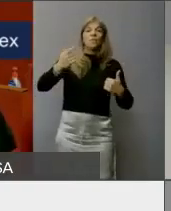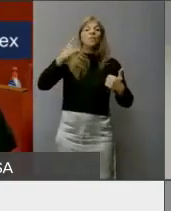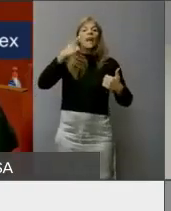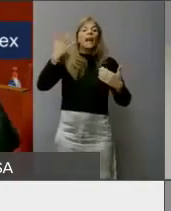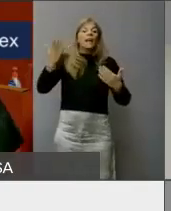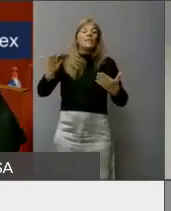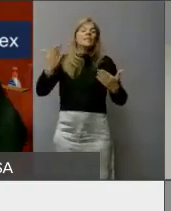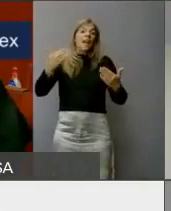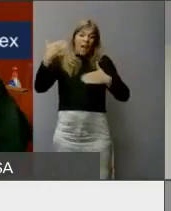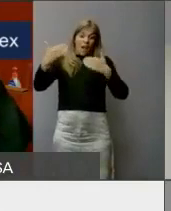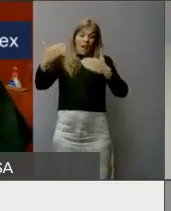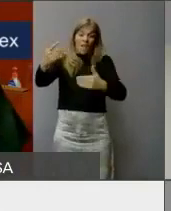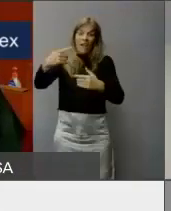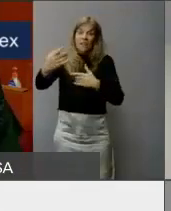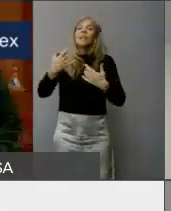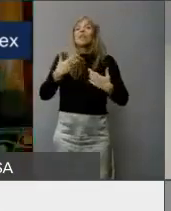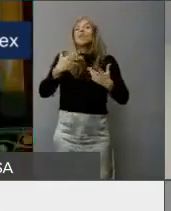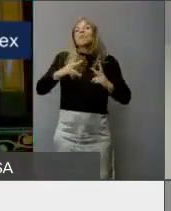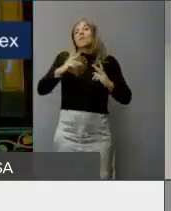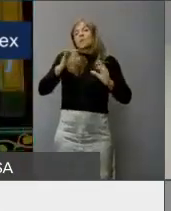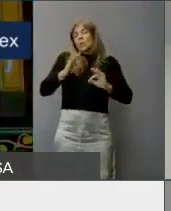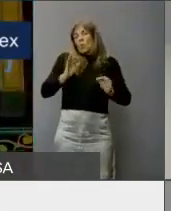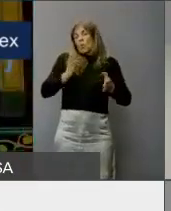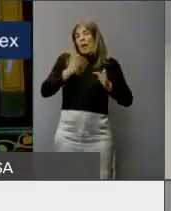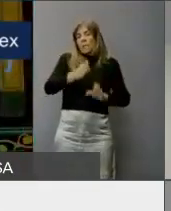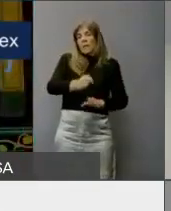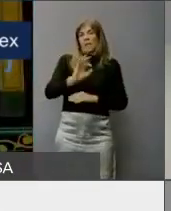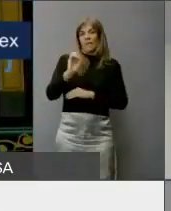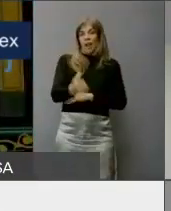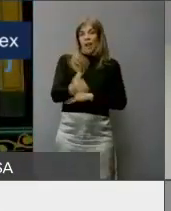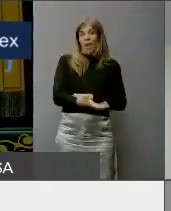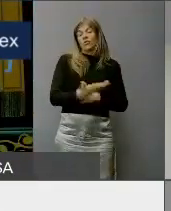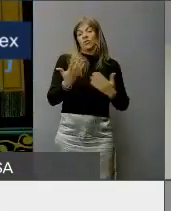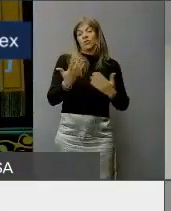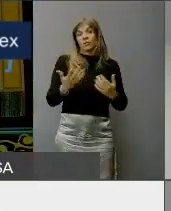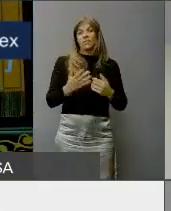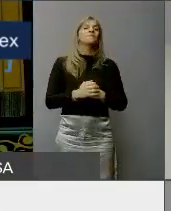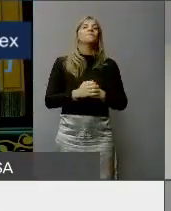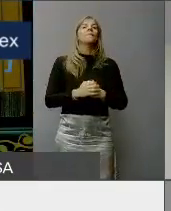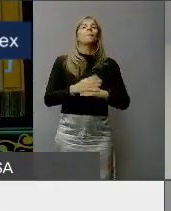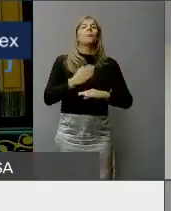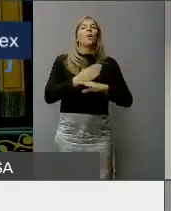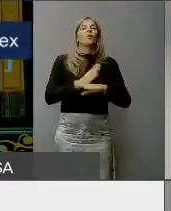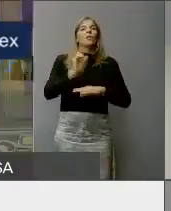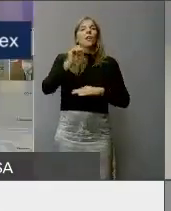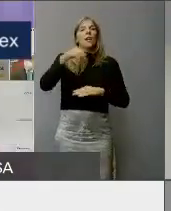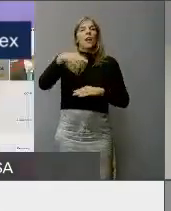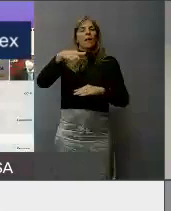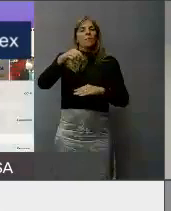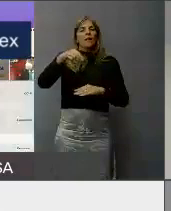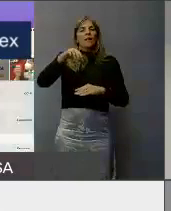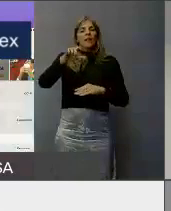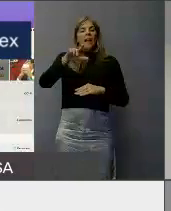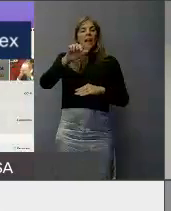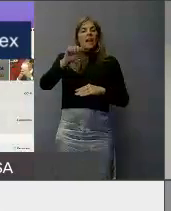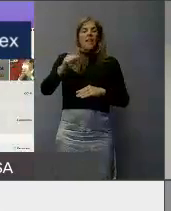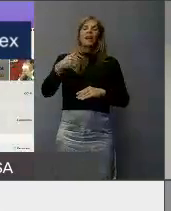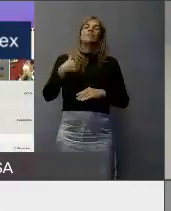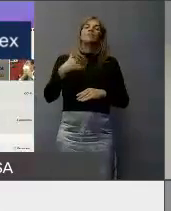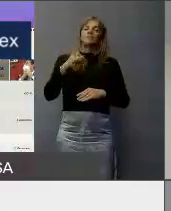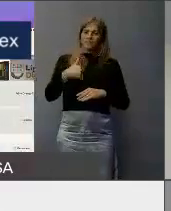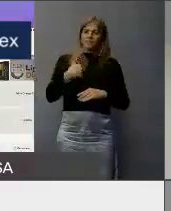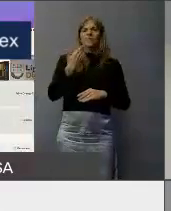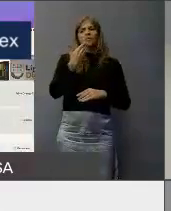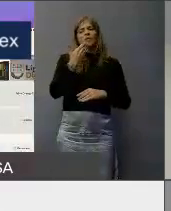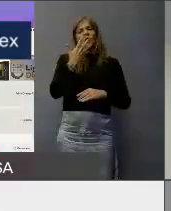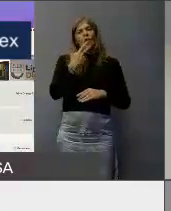mani basse le malattie grazie a lei consigliere campanella terze presidente anch'io voglio ringraziare il proponente